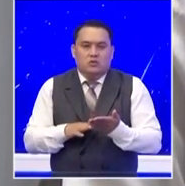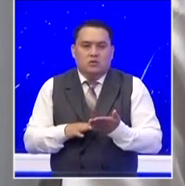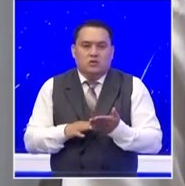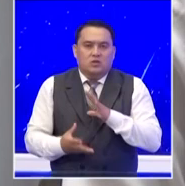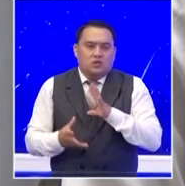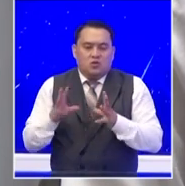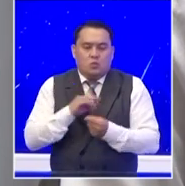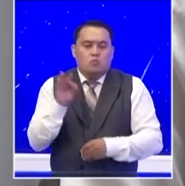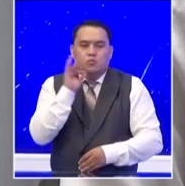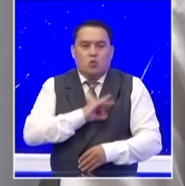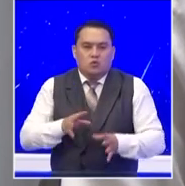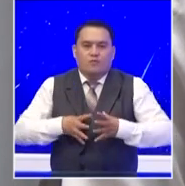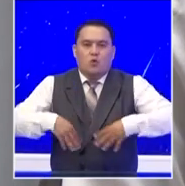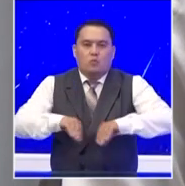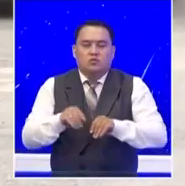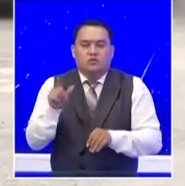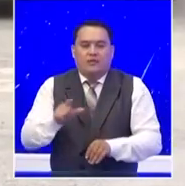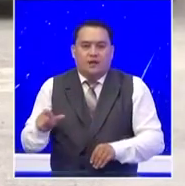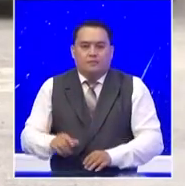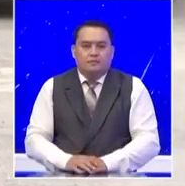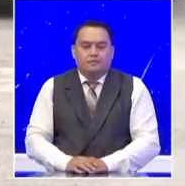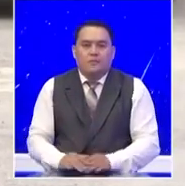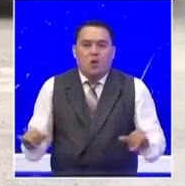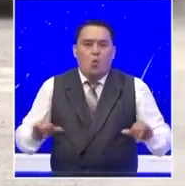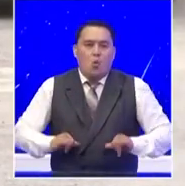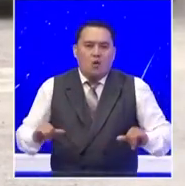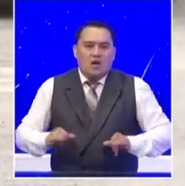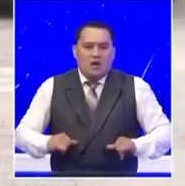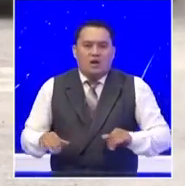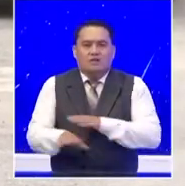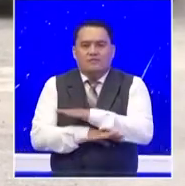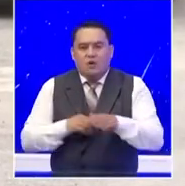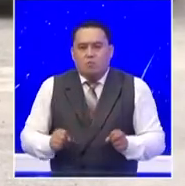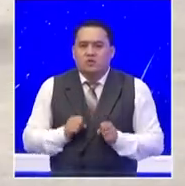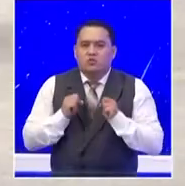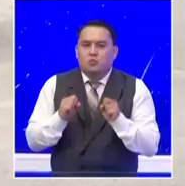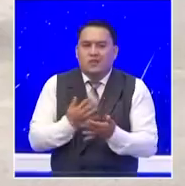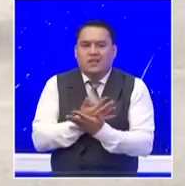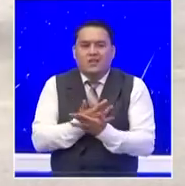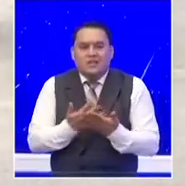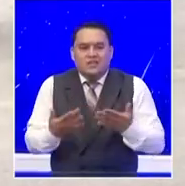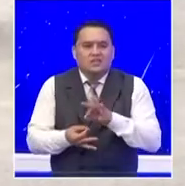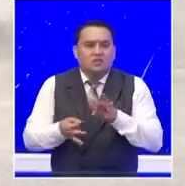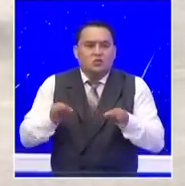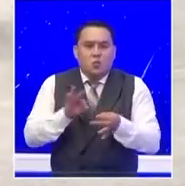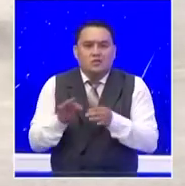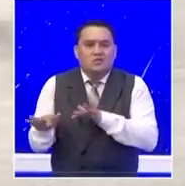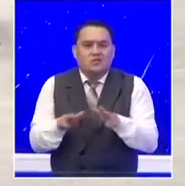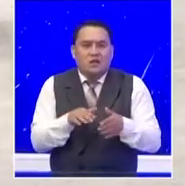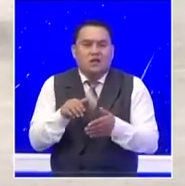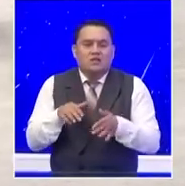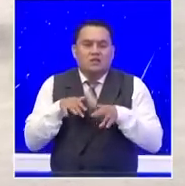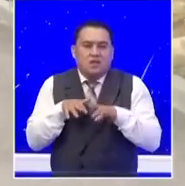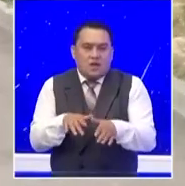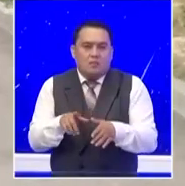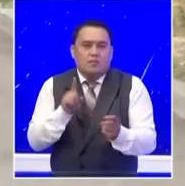и приносящая пользу граждан. Хулиганство, разбои и другие преступления. С такими сложными делами ежедневно